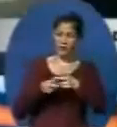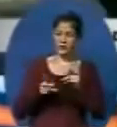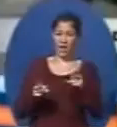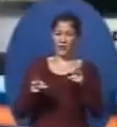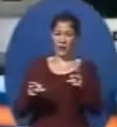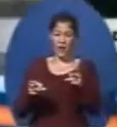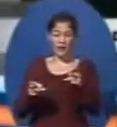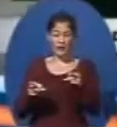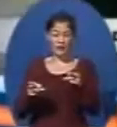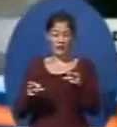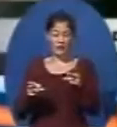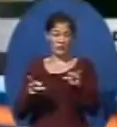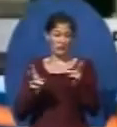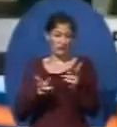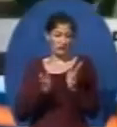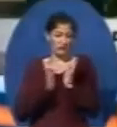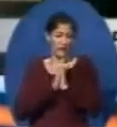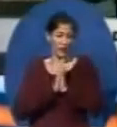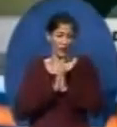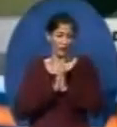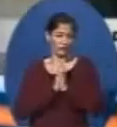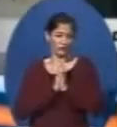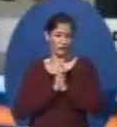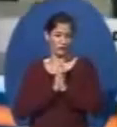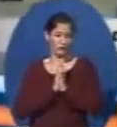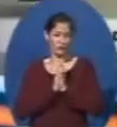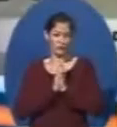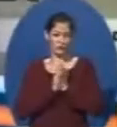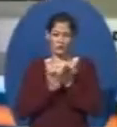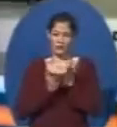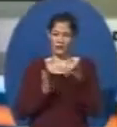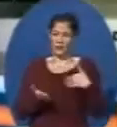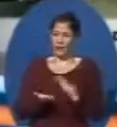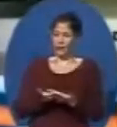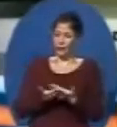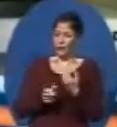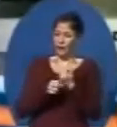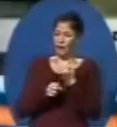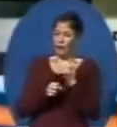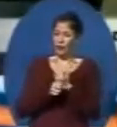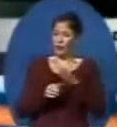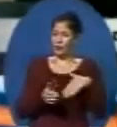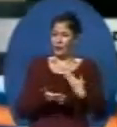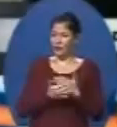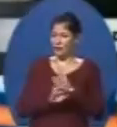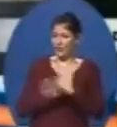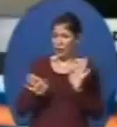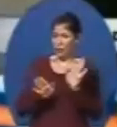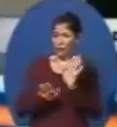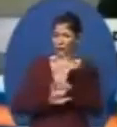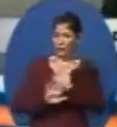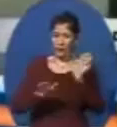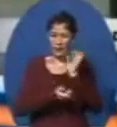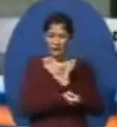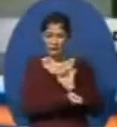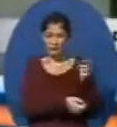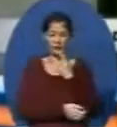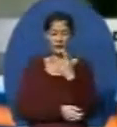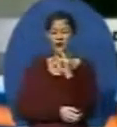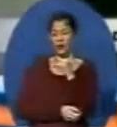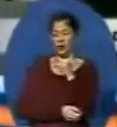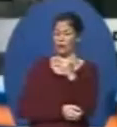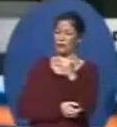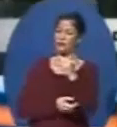שישה חודשי עבודות שירות, כלומר מאסר בפועל, אוקיי. שיומרו בעבודות שירות. אכן, משש שנים לשישה חודשים זה הפחתה מאוד